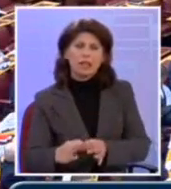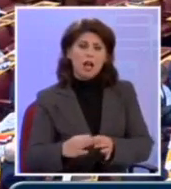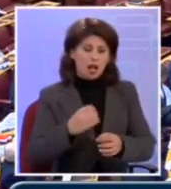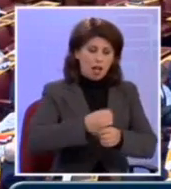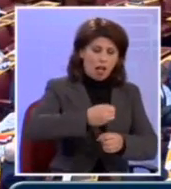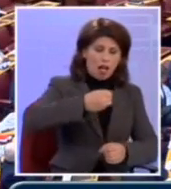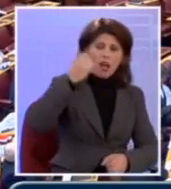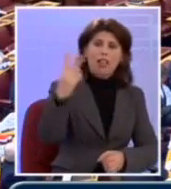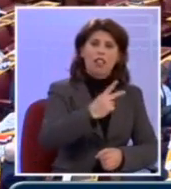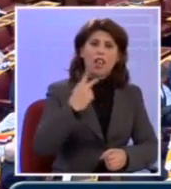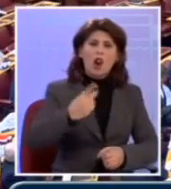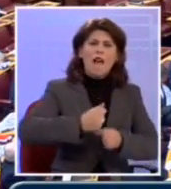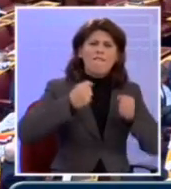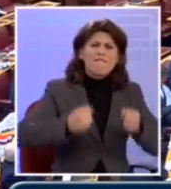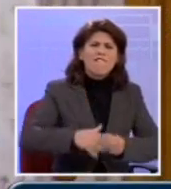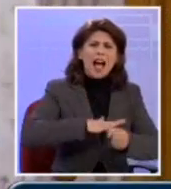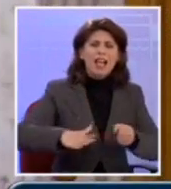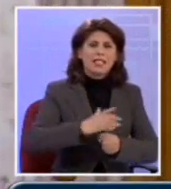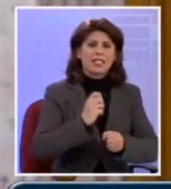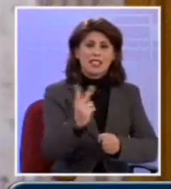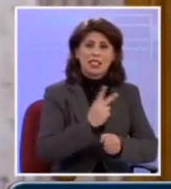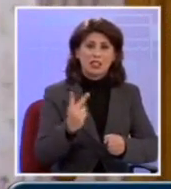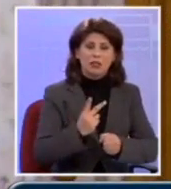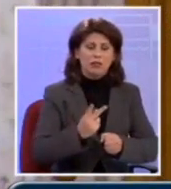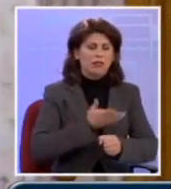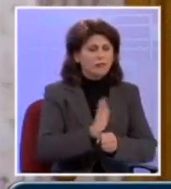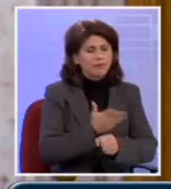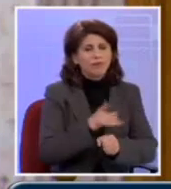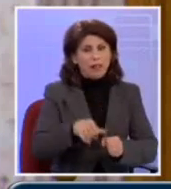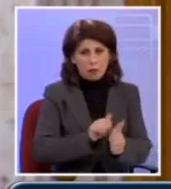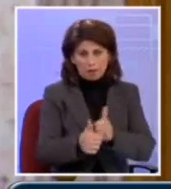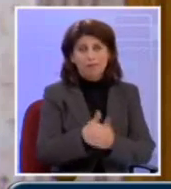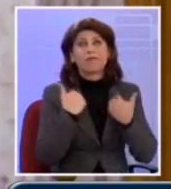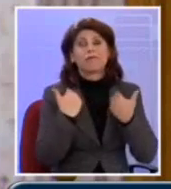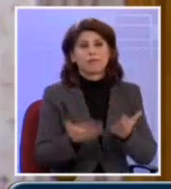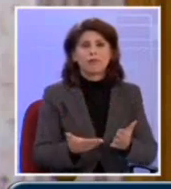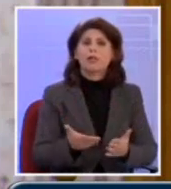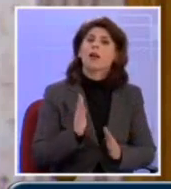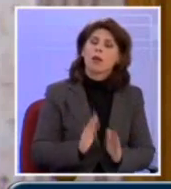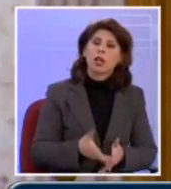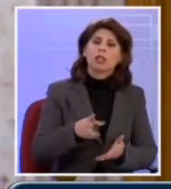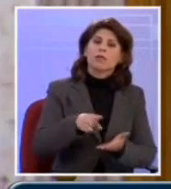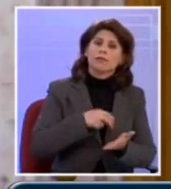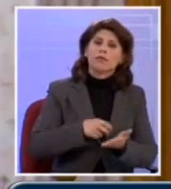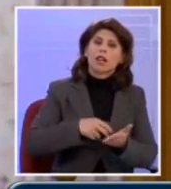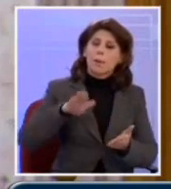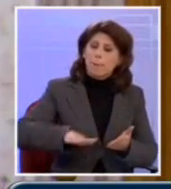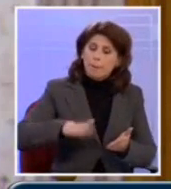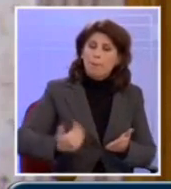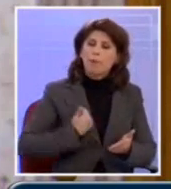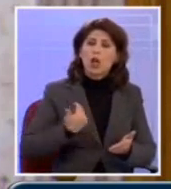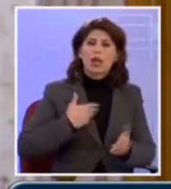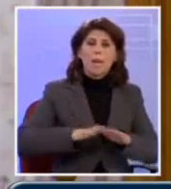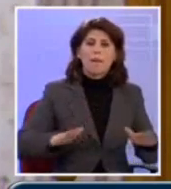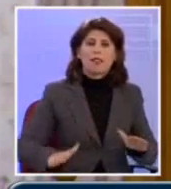της κοινωνίας. Και δεν αποκαθίσταται αυτό και το γνωρίζετε. Διότι πλέον μπορούν να πάρουν και παίρνουν μικρότερα παιδιά με μεγαλύτερα προσόντα.